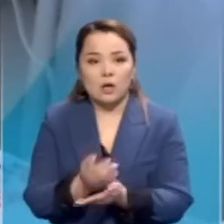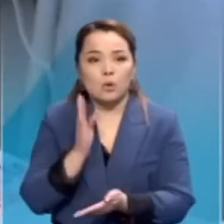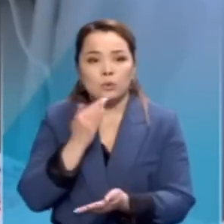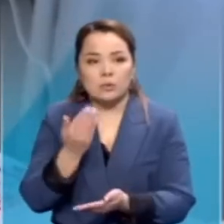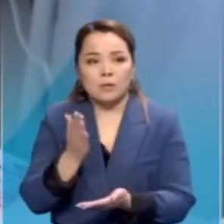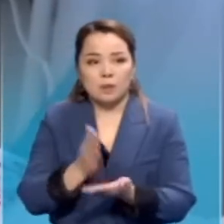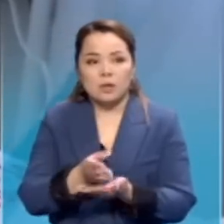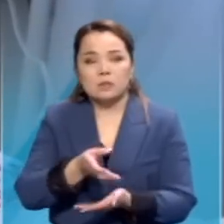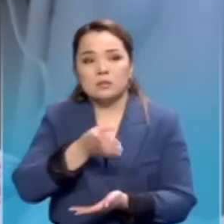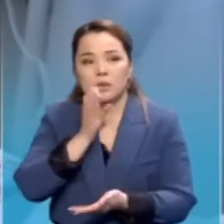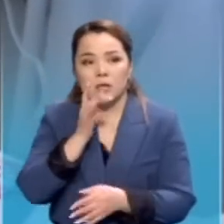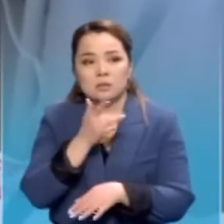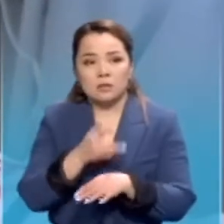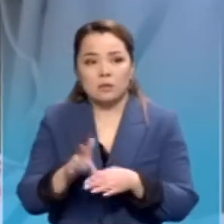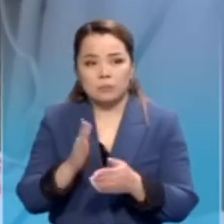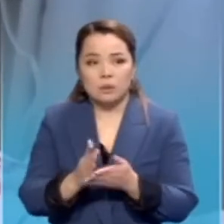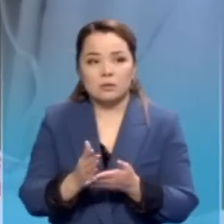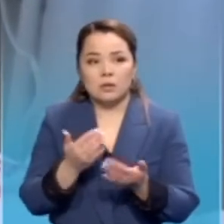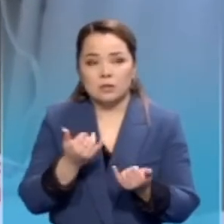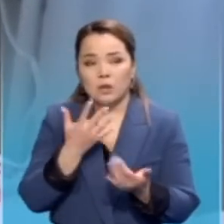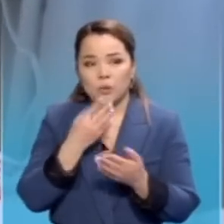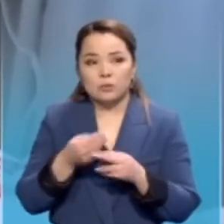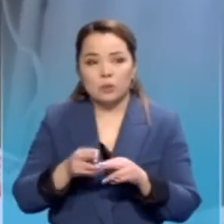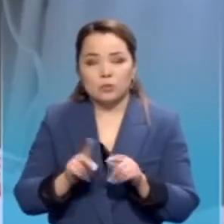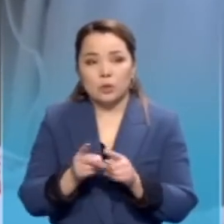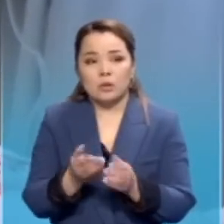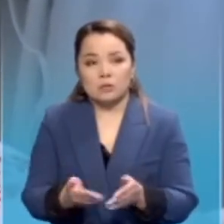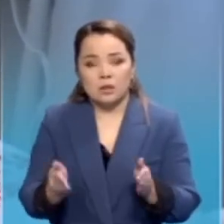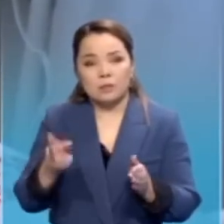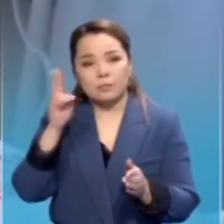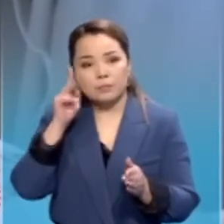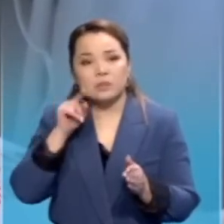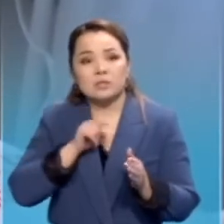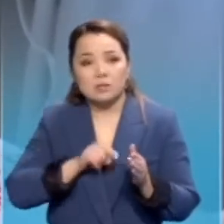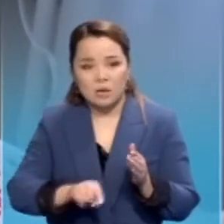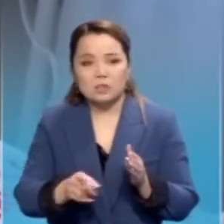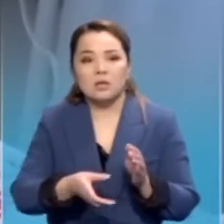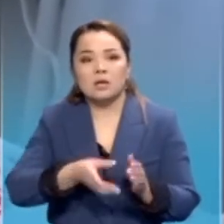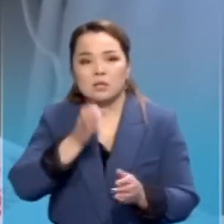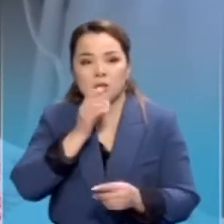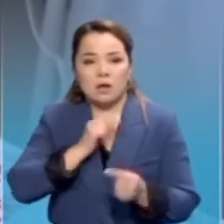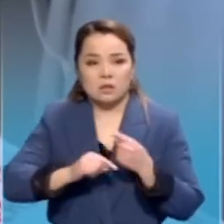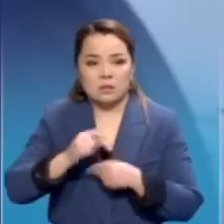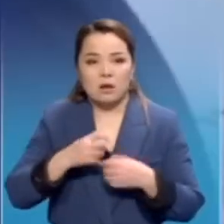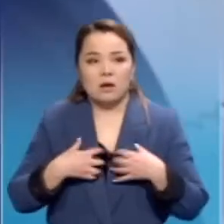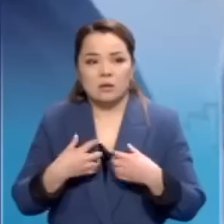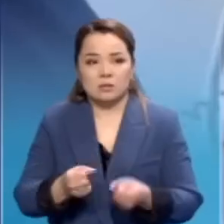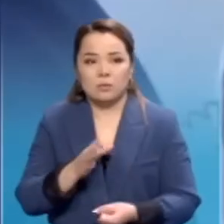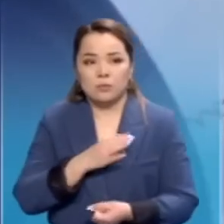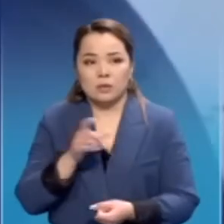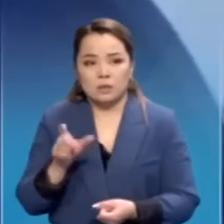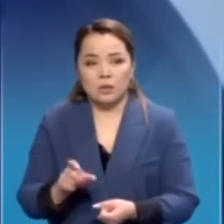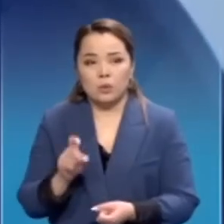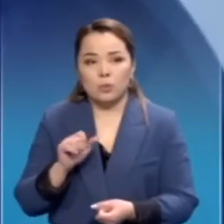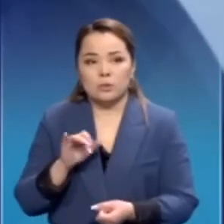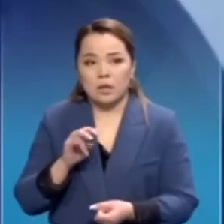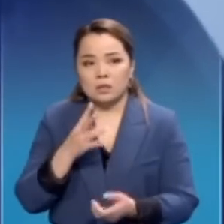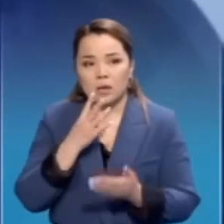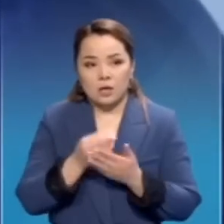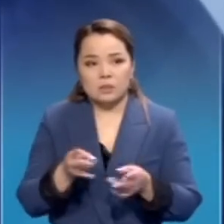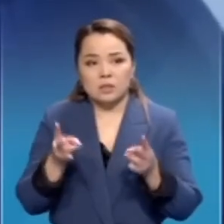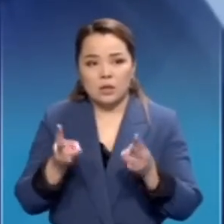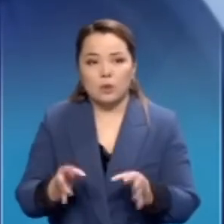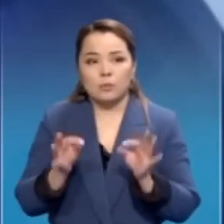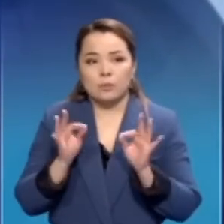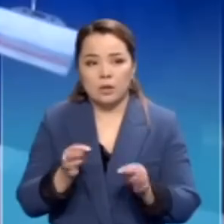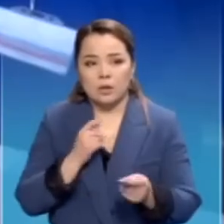bar eken. Onu içip bitirdim. Keşiriñiz. Biraq sol qutuğa kişi daretti jiberip içtim. Sol arqılı aman qaldım. Hüseyin Berber apat kezinde